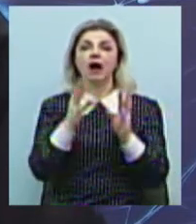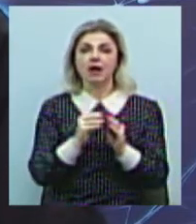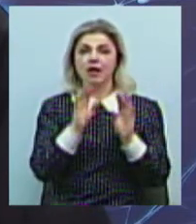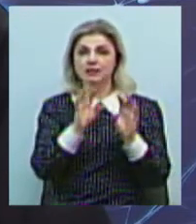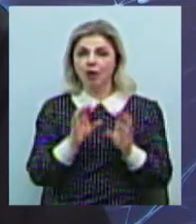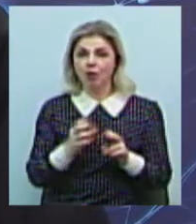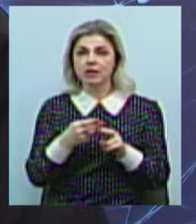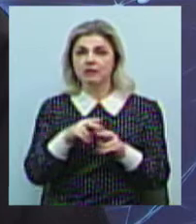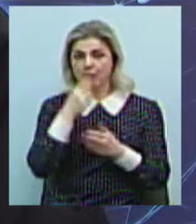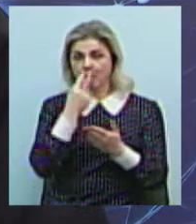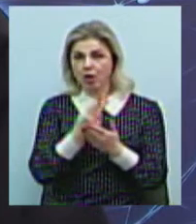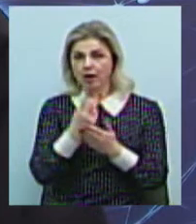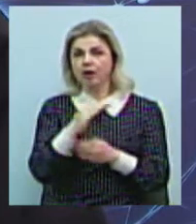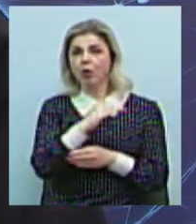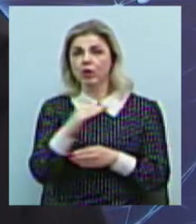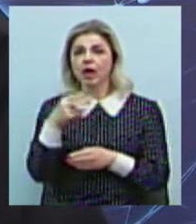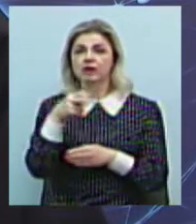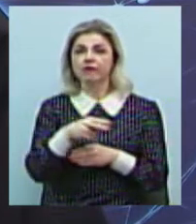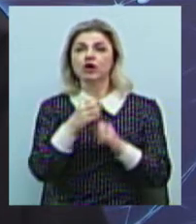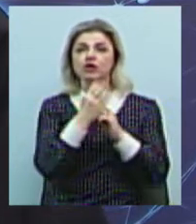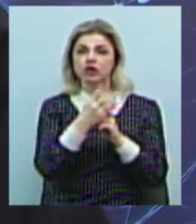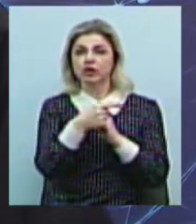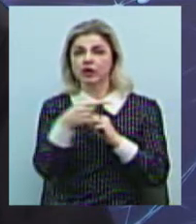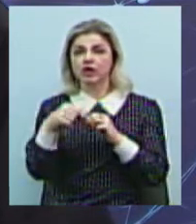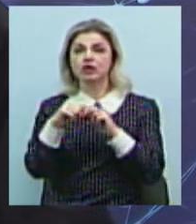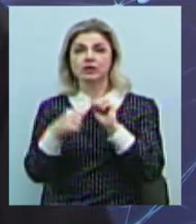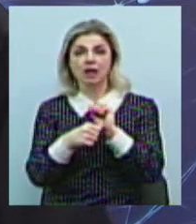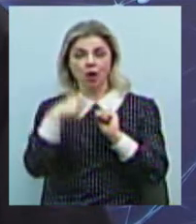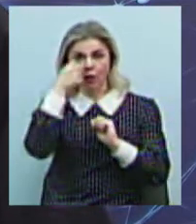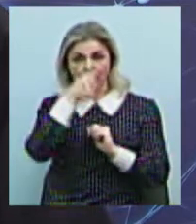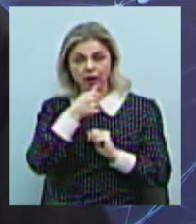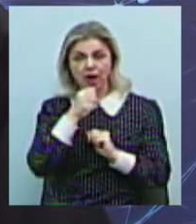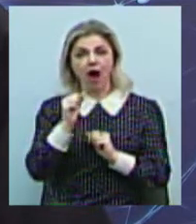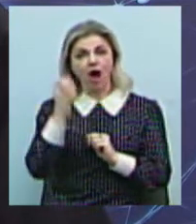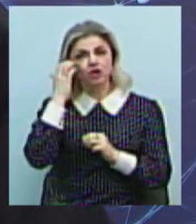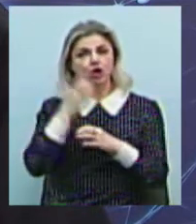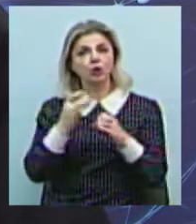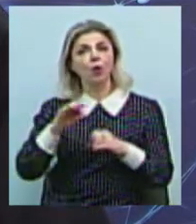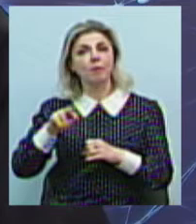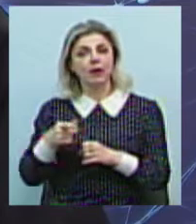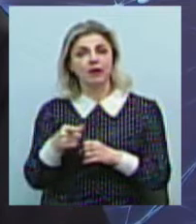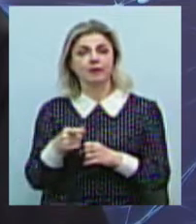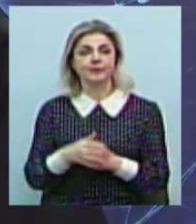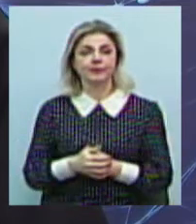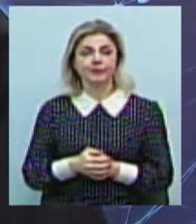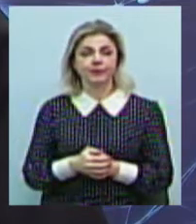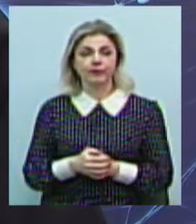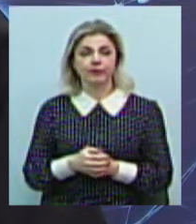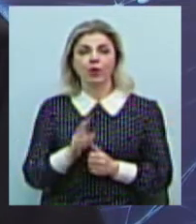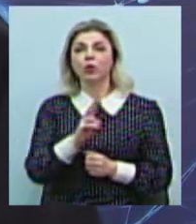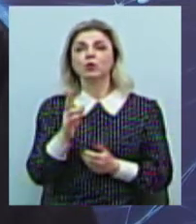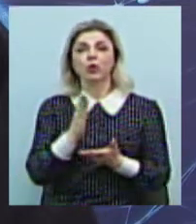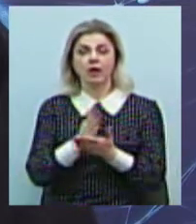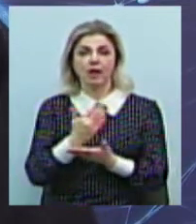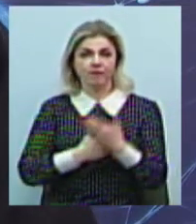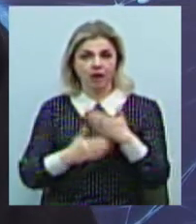нас цей показник на рівні 2014-2016 років. А у чорнобильців, які є інвалідами і